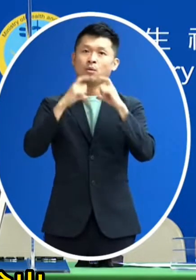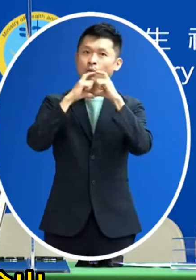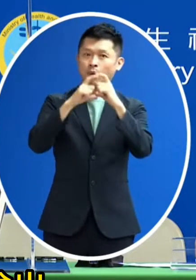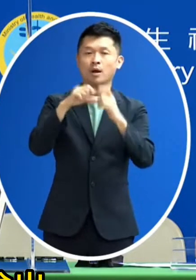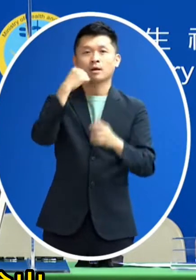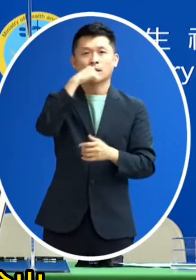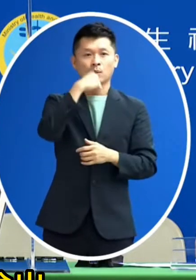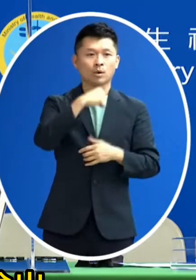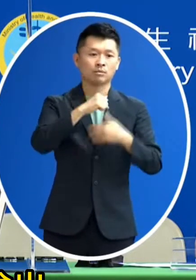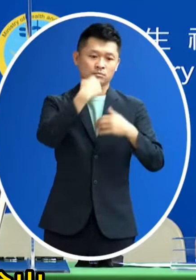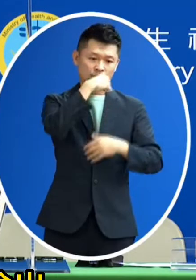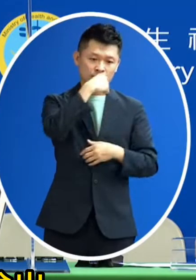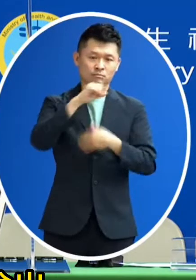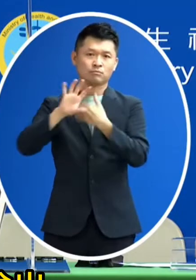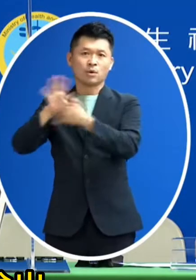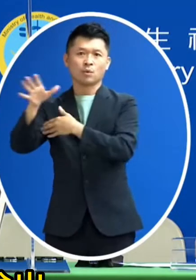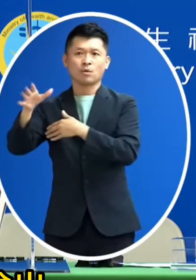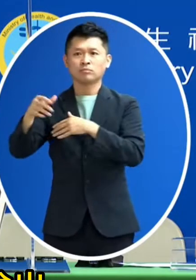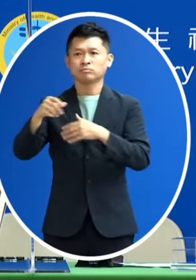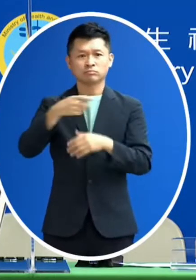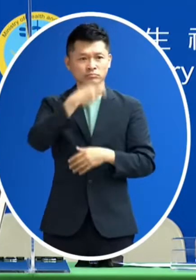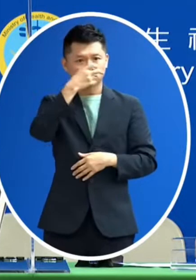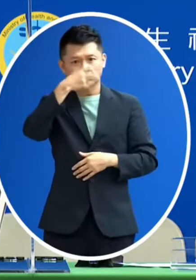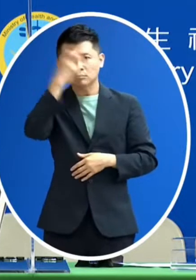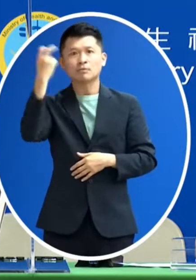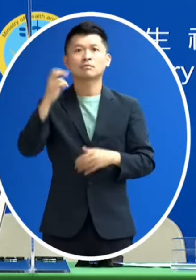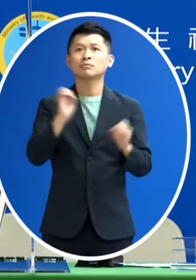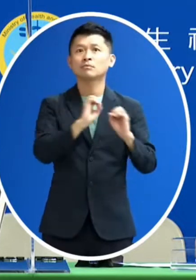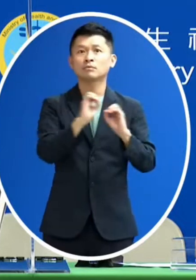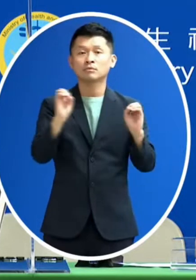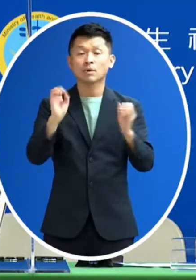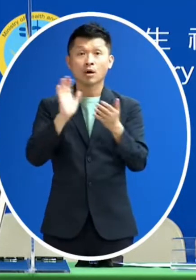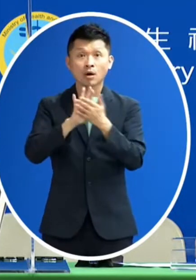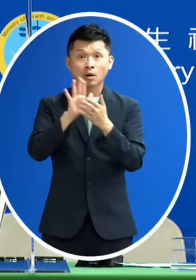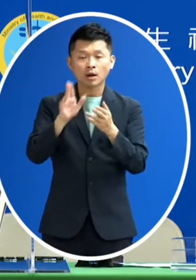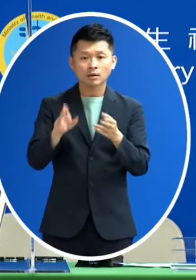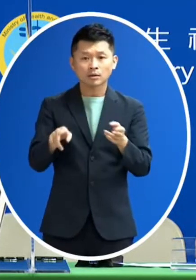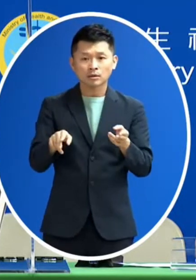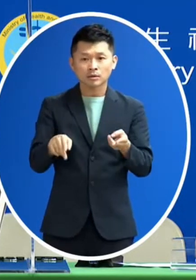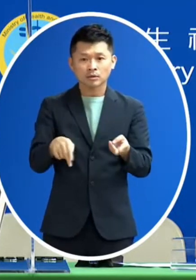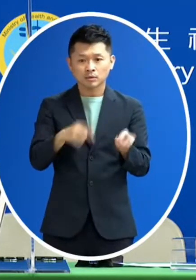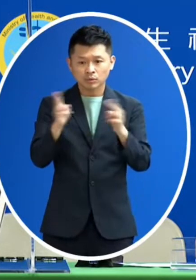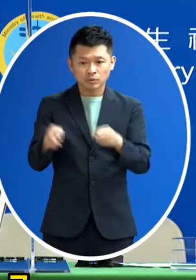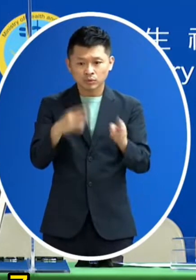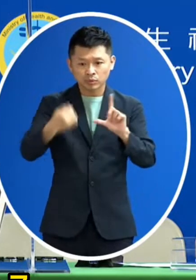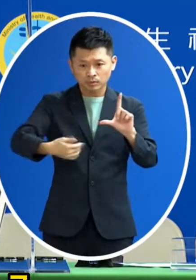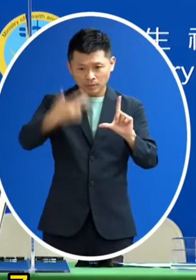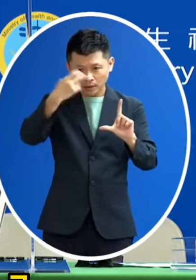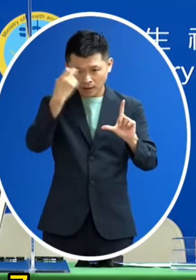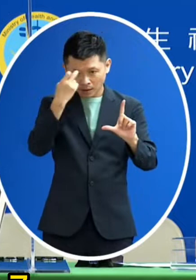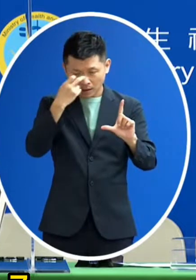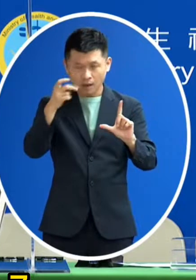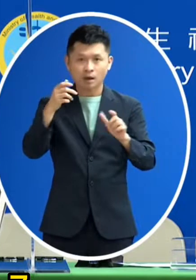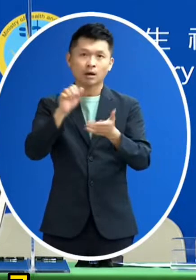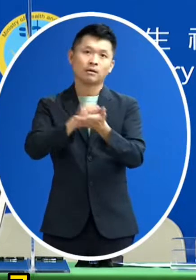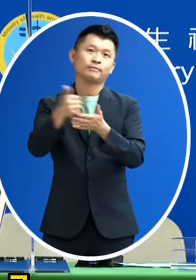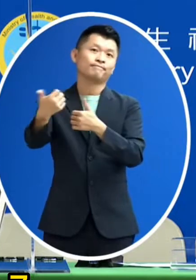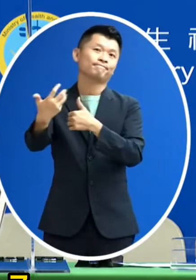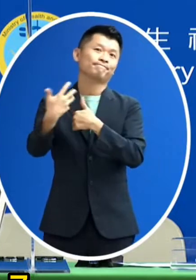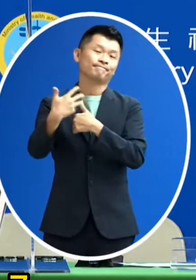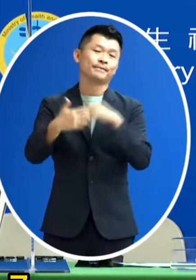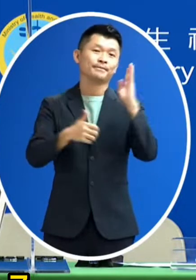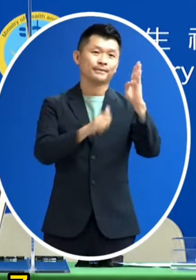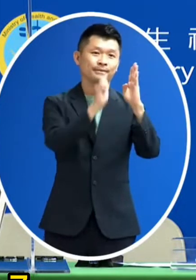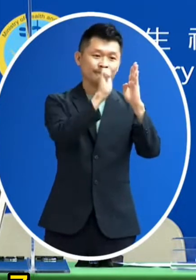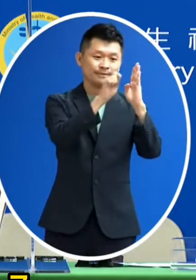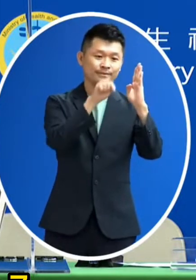内不管本土跟境外都还没有检出不过后来回听这个整个过程，应该还是记者只要询问的是关于